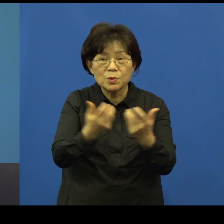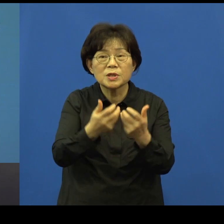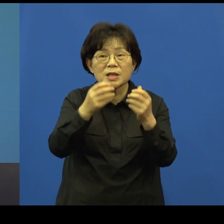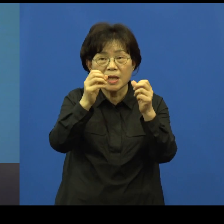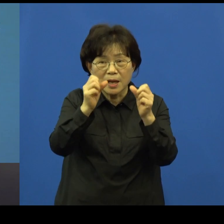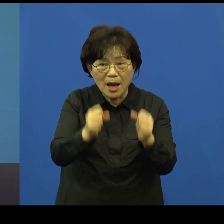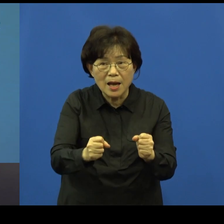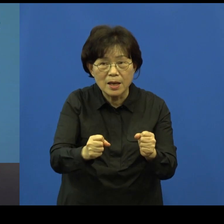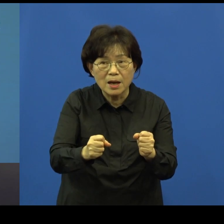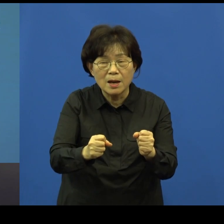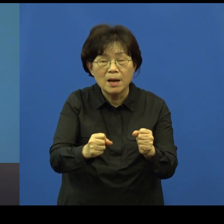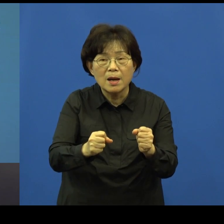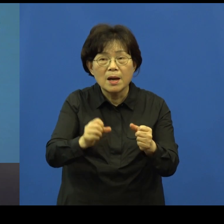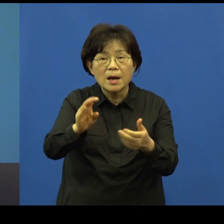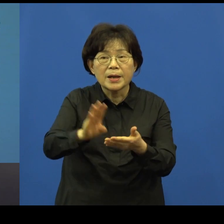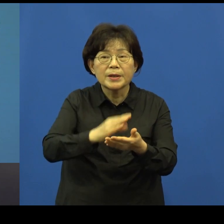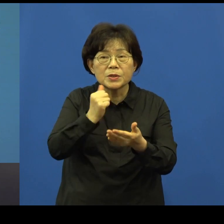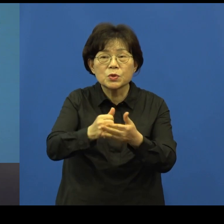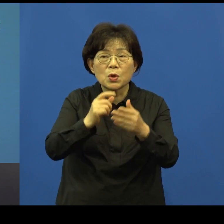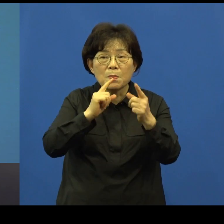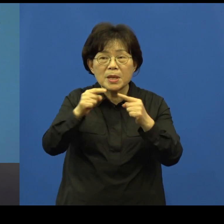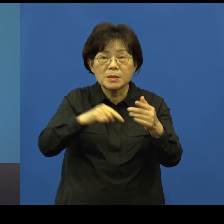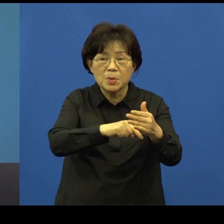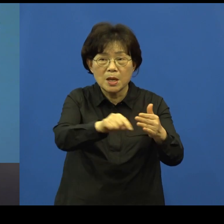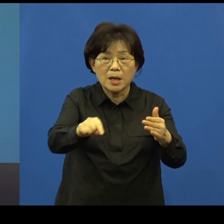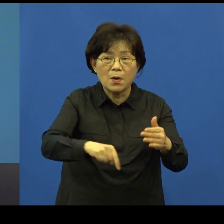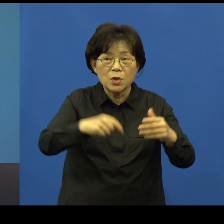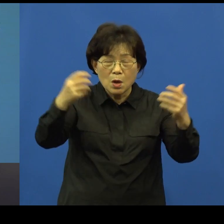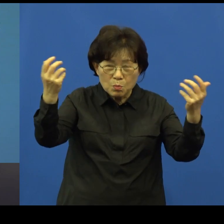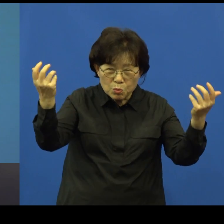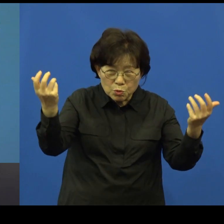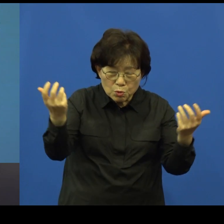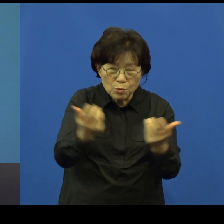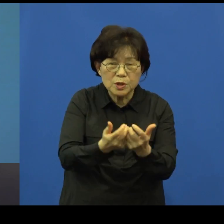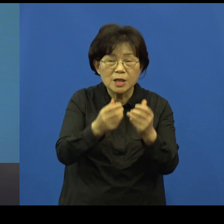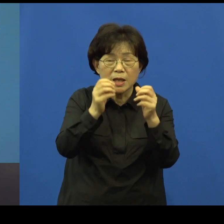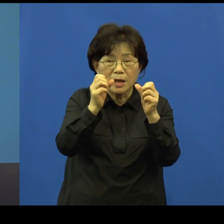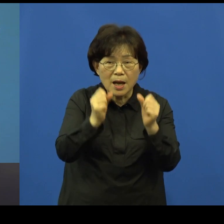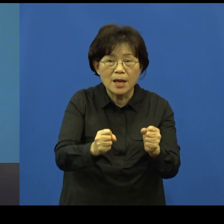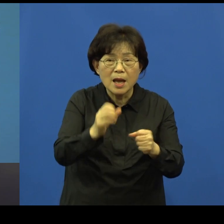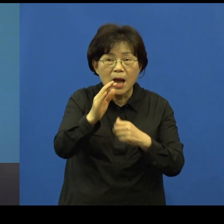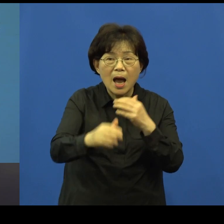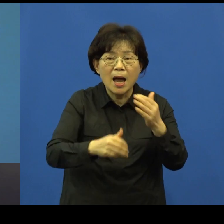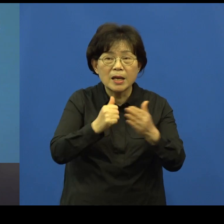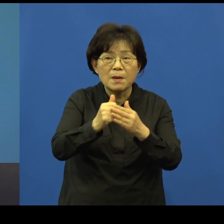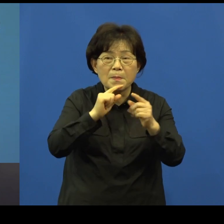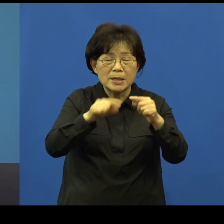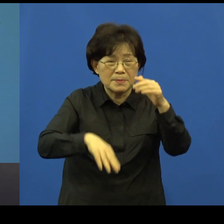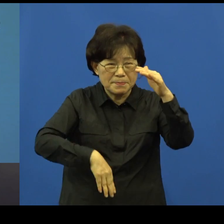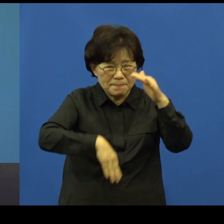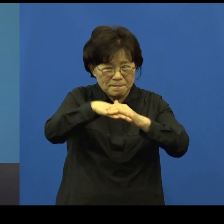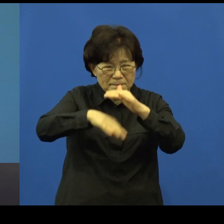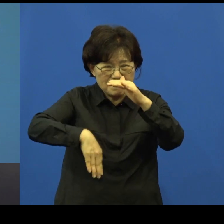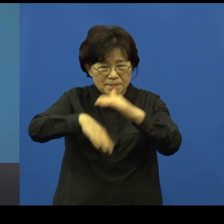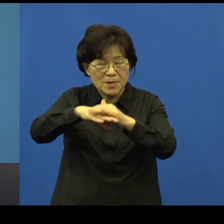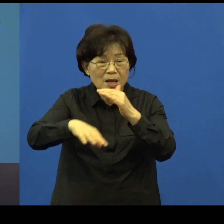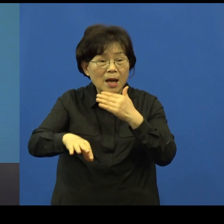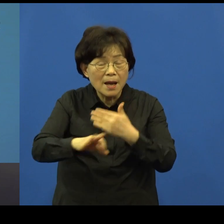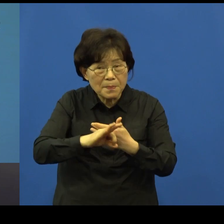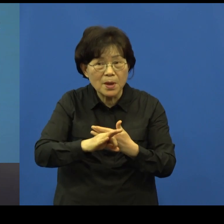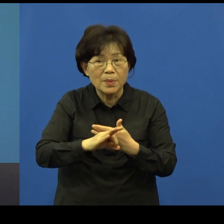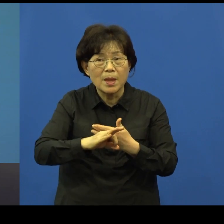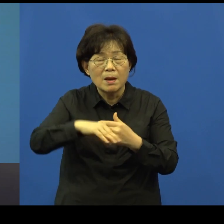중요해요. 보세요. 그리스도의 말씀이 너희 속에 풍성히 거하여, 하나님의 말씀이 우리 안에 꽉 채워지면 어떻게